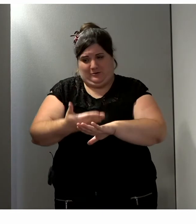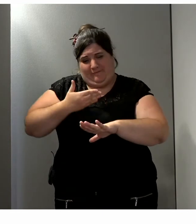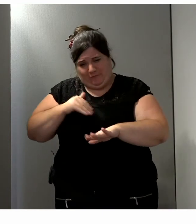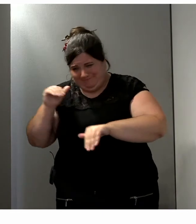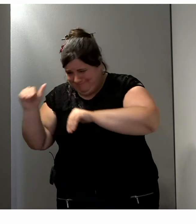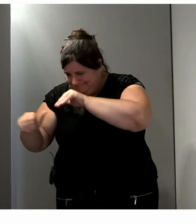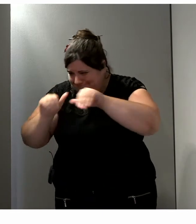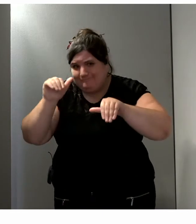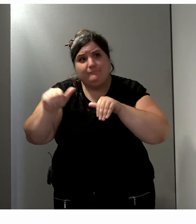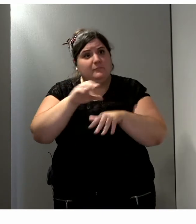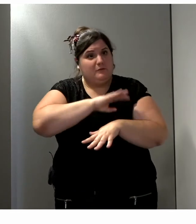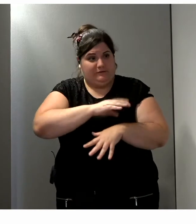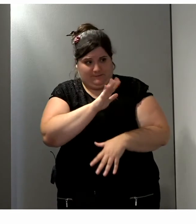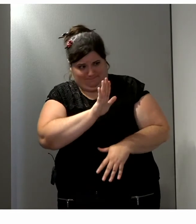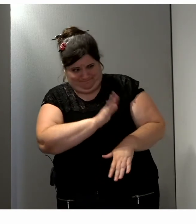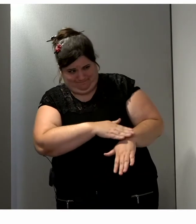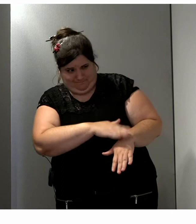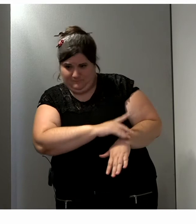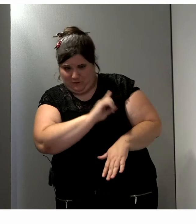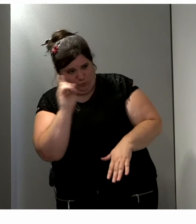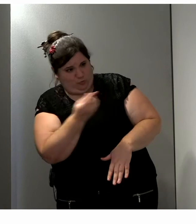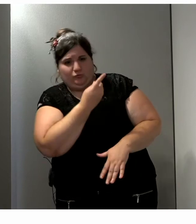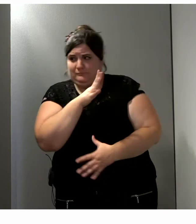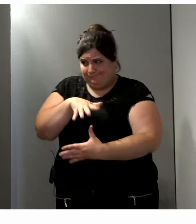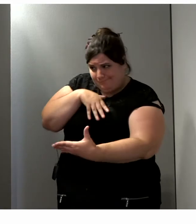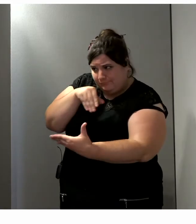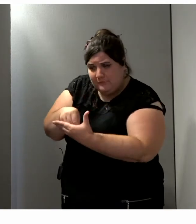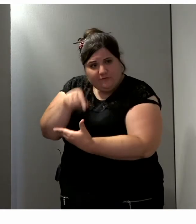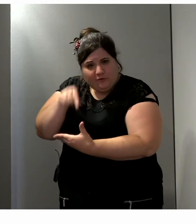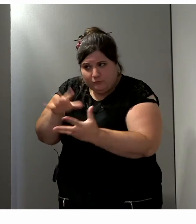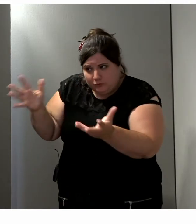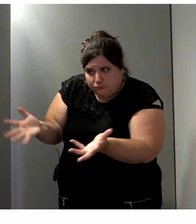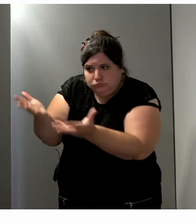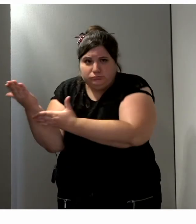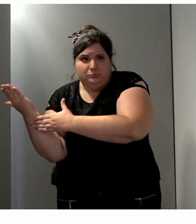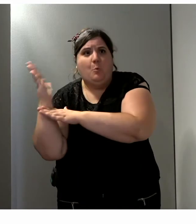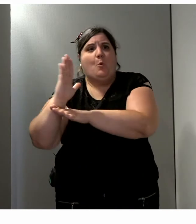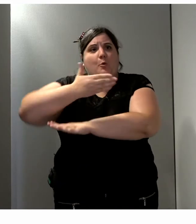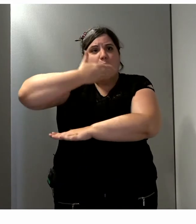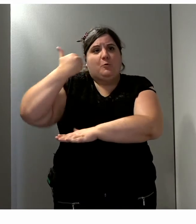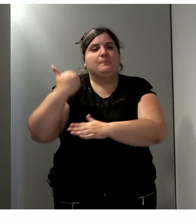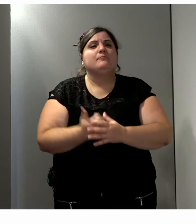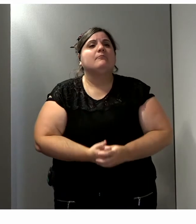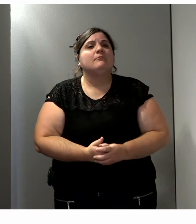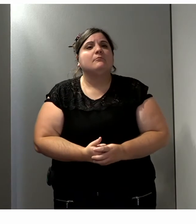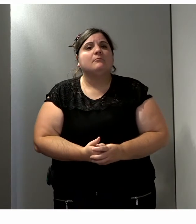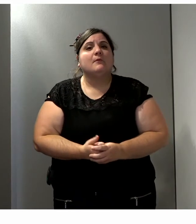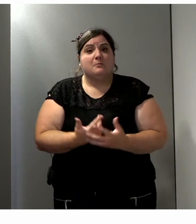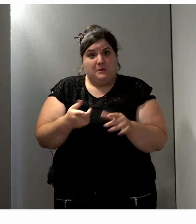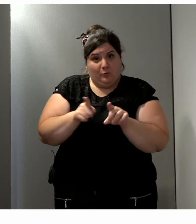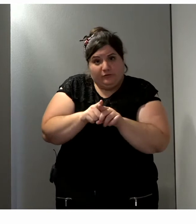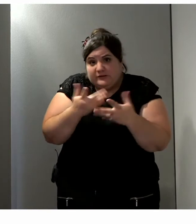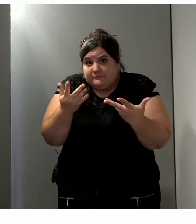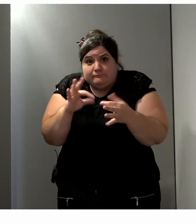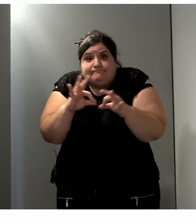Voilà, pour que tout le monde soit partie prenante, pour progresser aussi dans l'expression, dans les mots